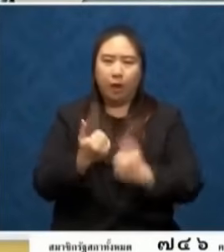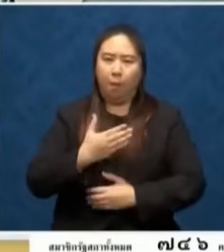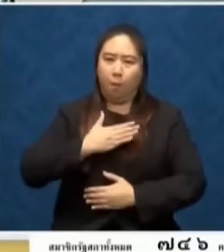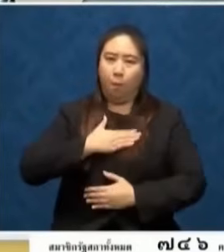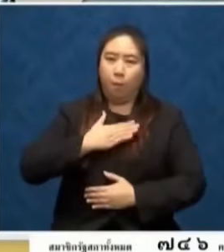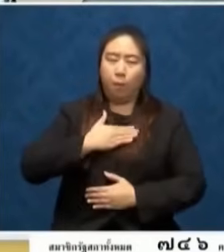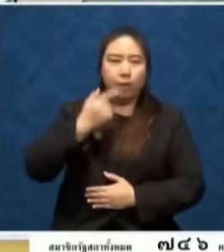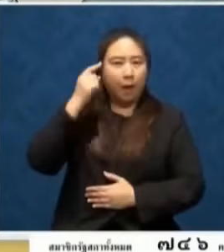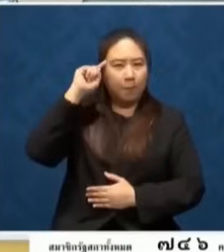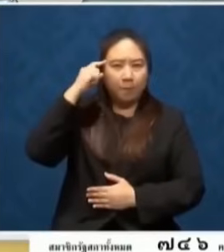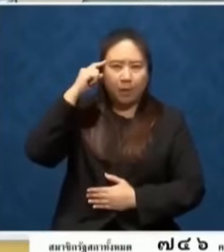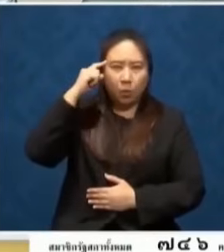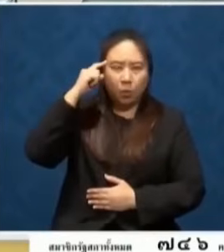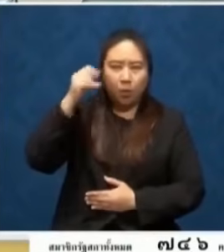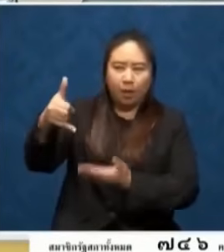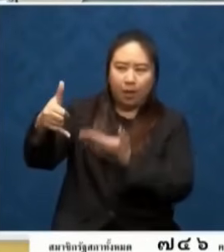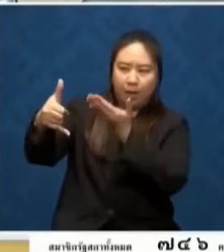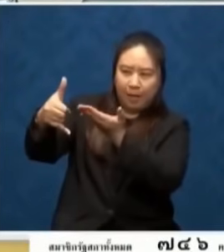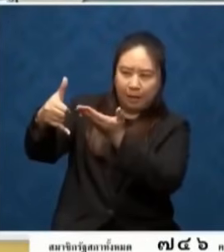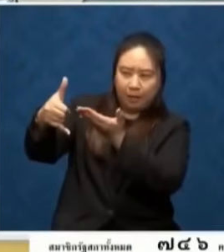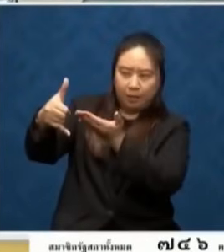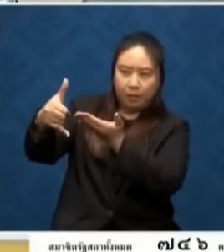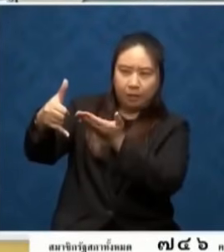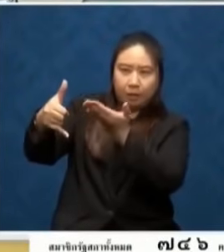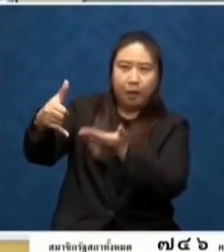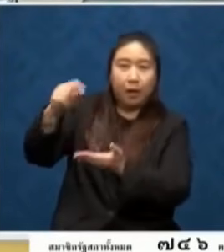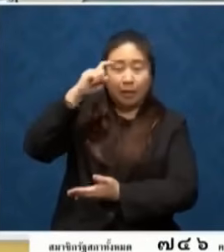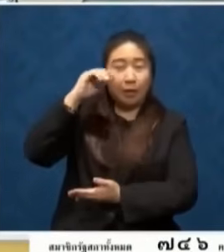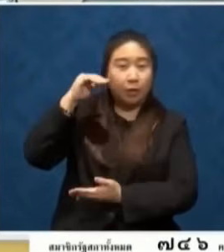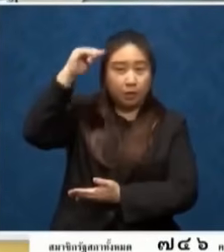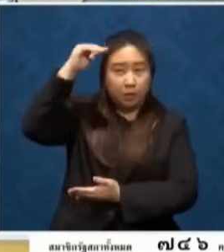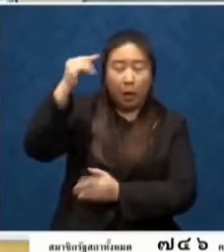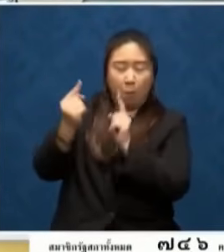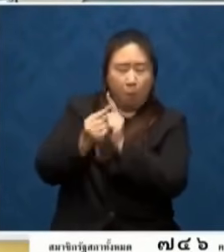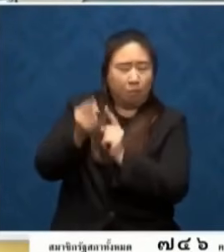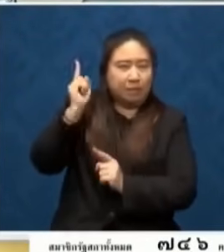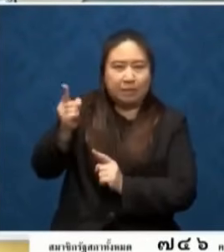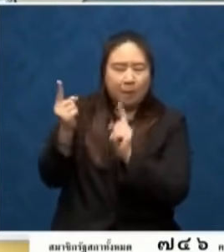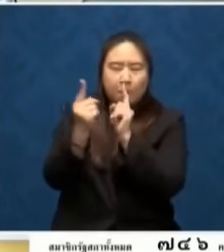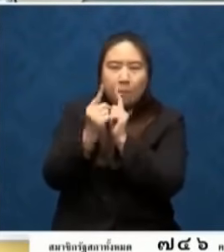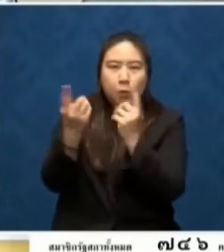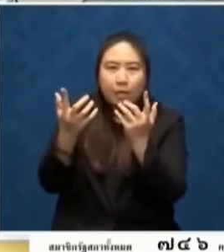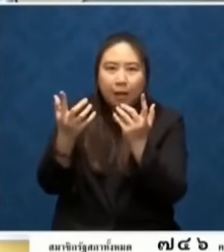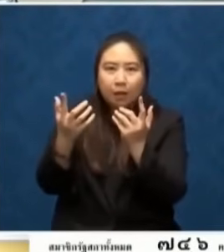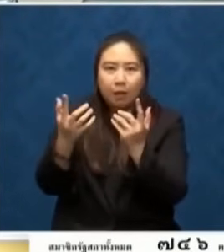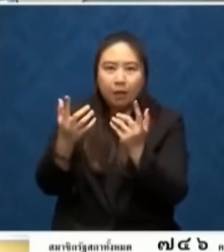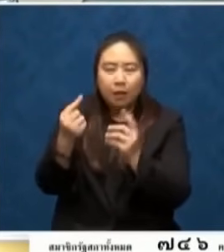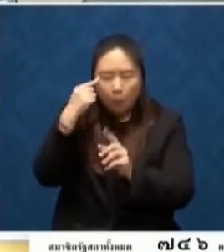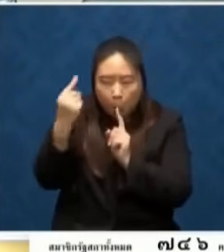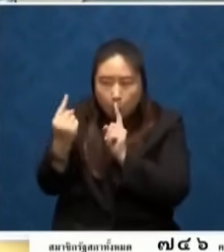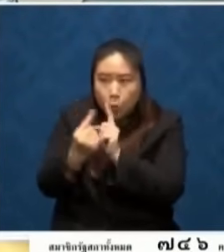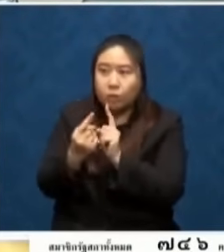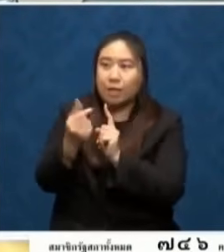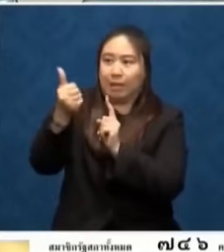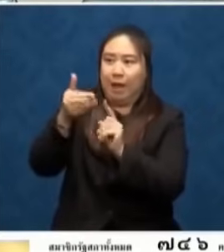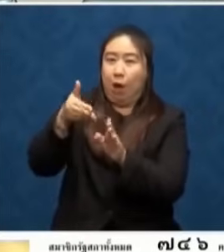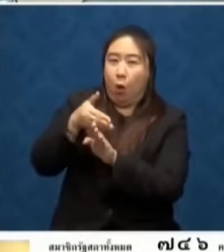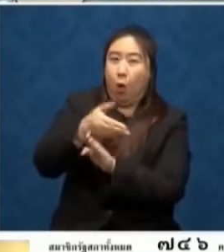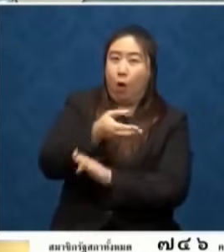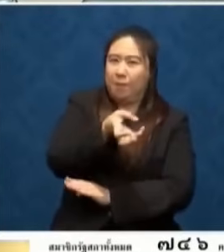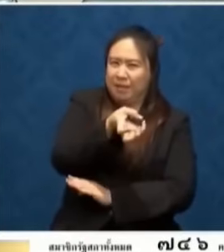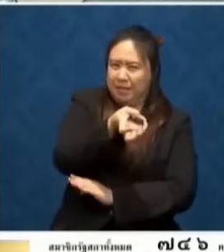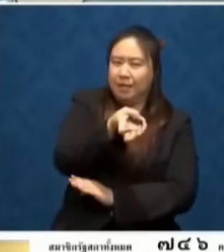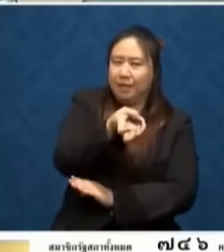จักท่านเชษฐาตัวจริงผมเพิ่งรู้จักท่านเมื่อสักครู่นี้ท่านกรุณา